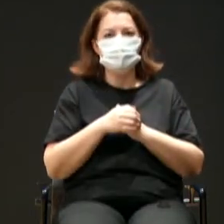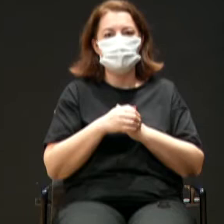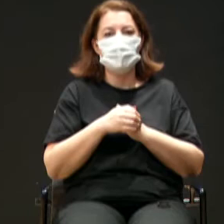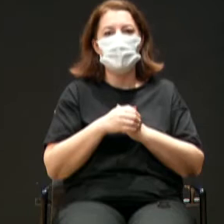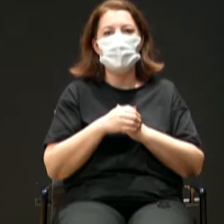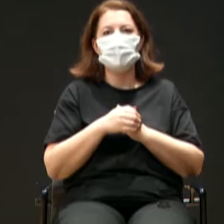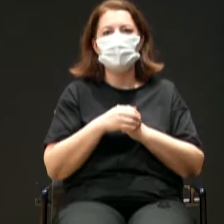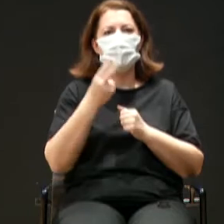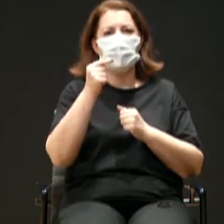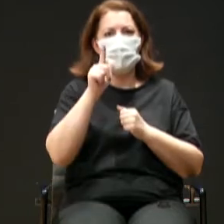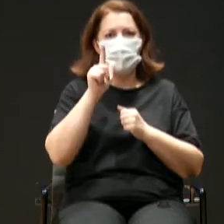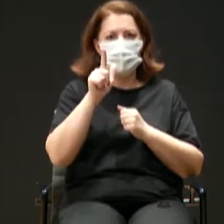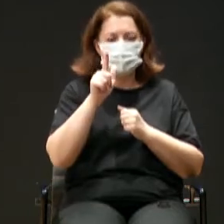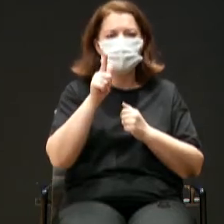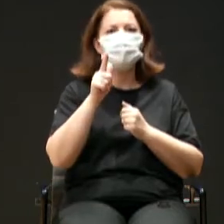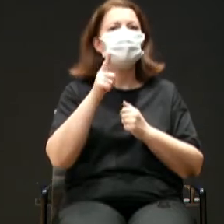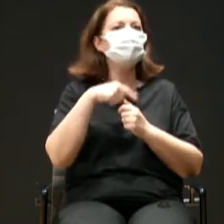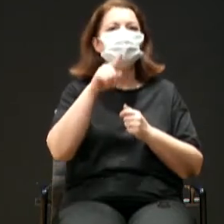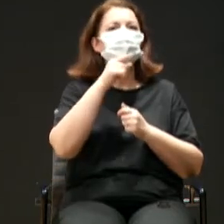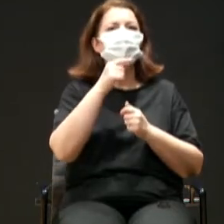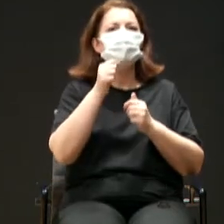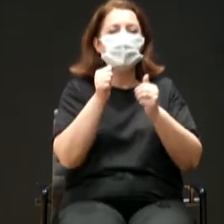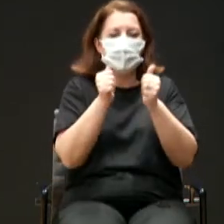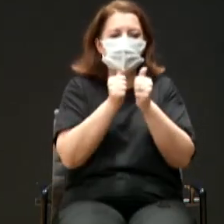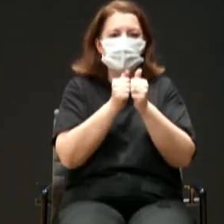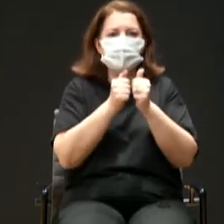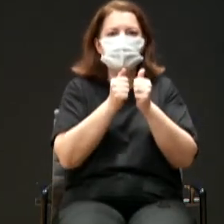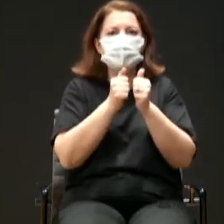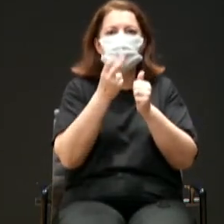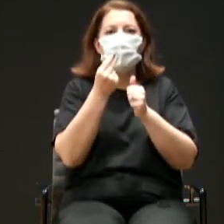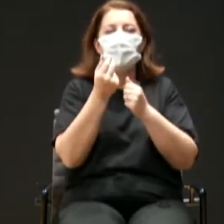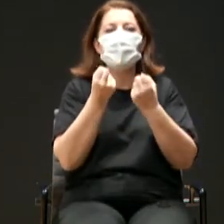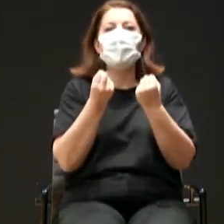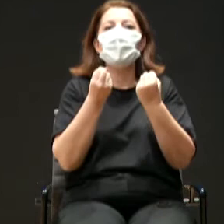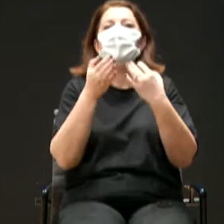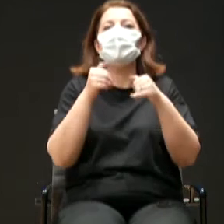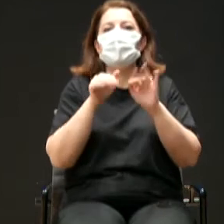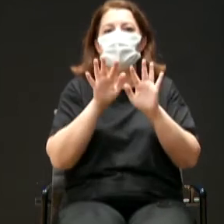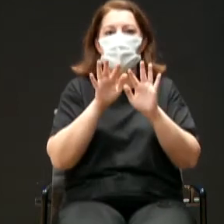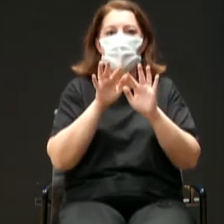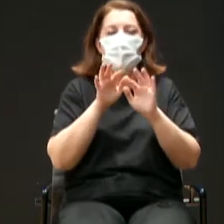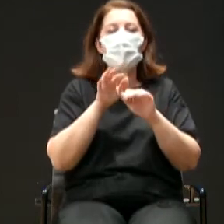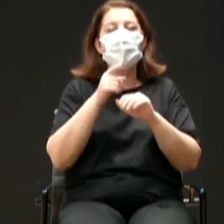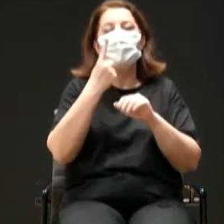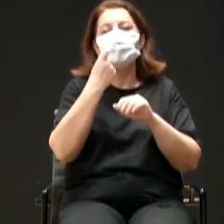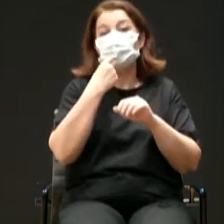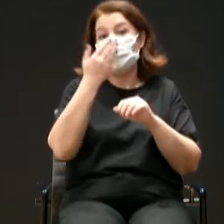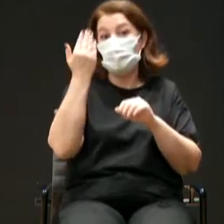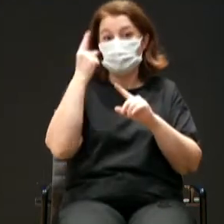Tabii para lazım. Yandaşlarına yetişmiyor para. Başka niye satılacak? Geçen sene TİH